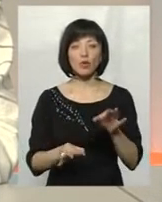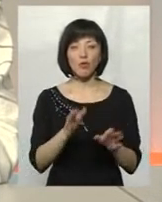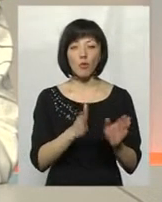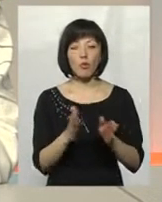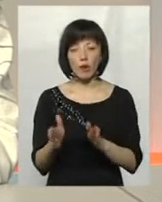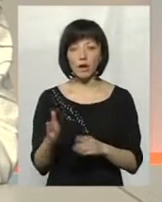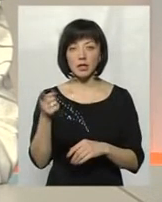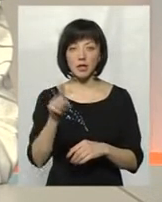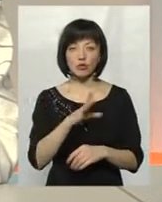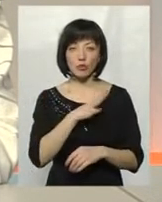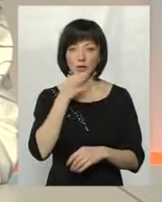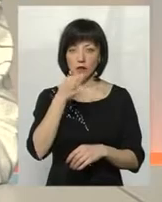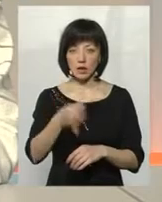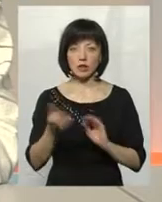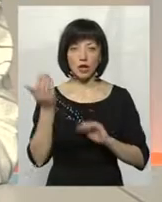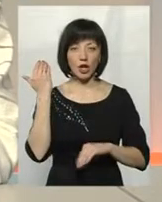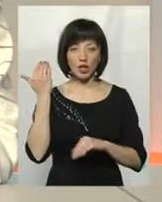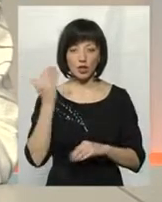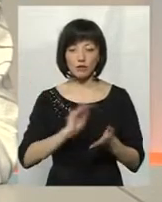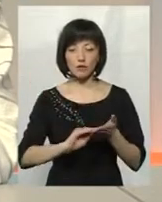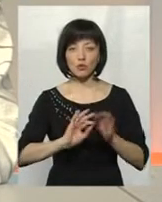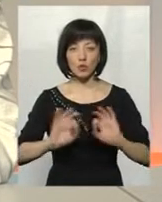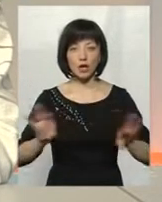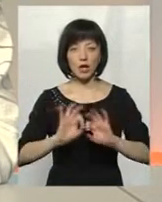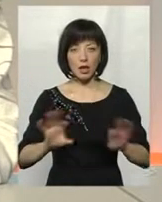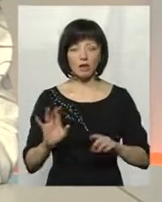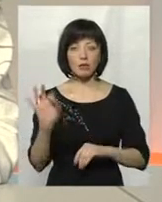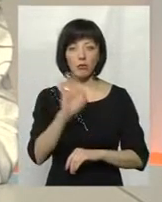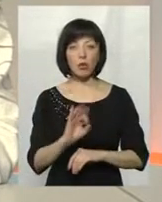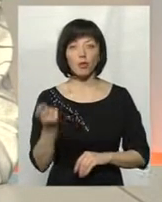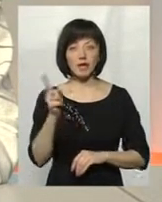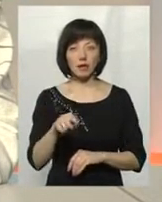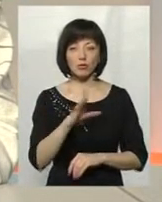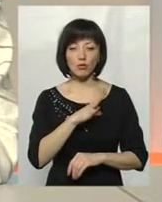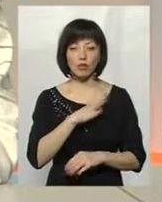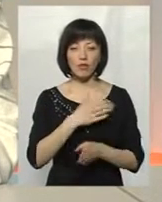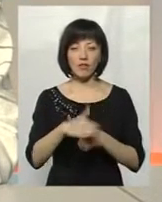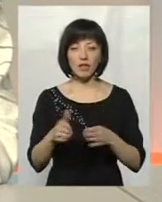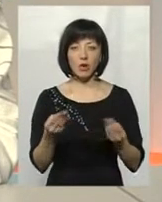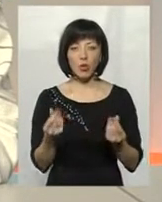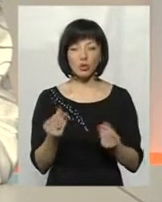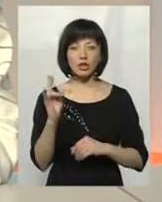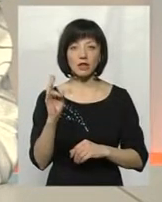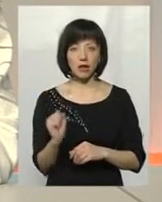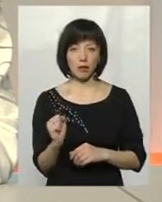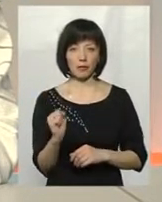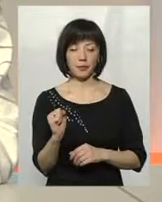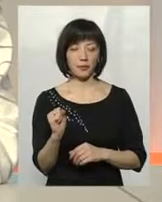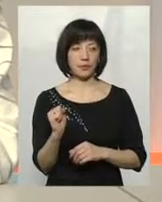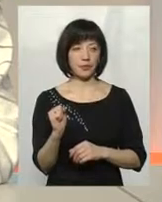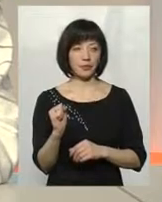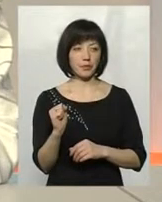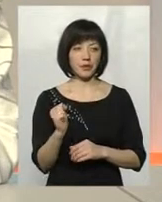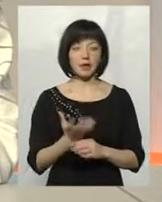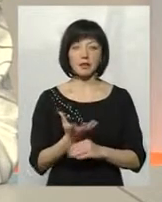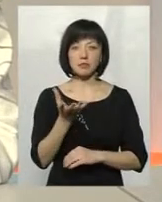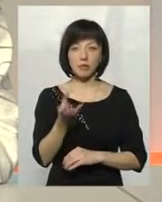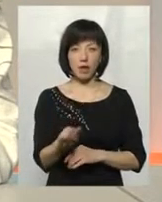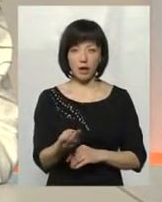те, що було сказано, ну, раніше в сюжеті про те, що були виділені кошти на